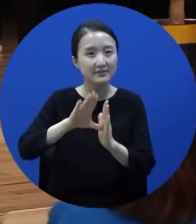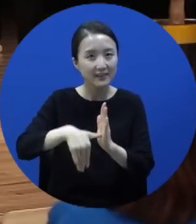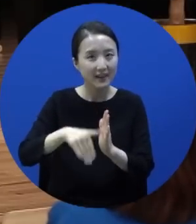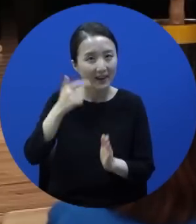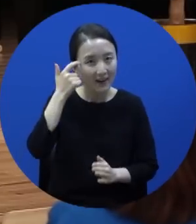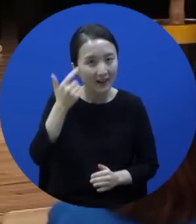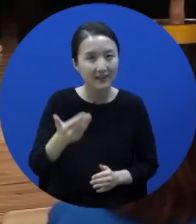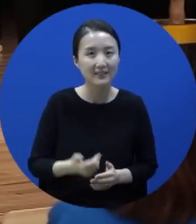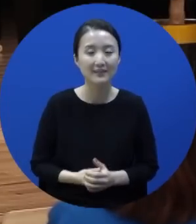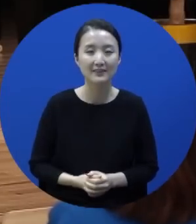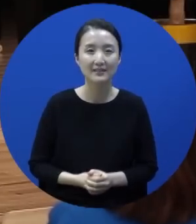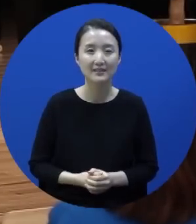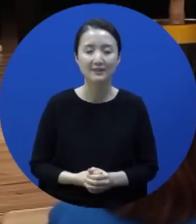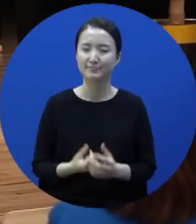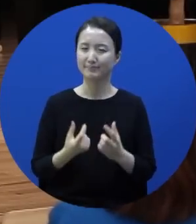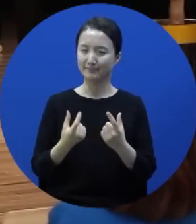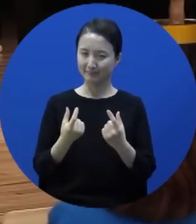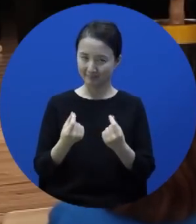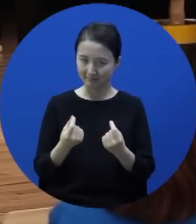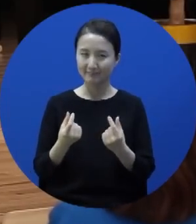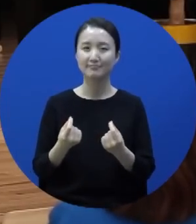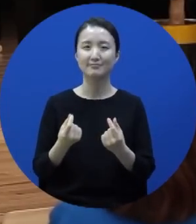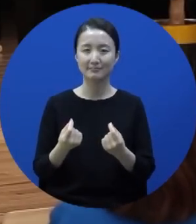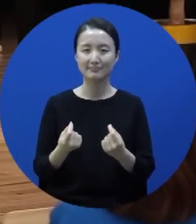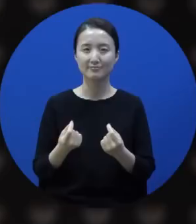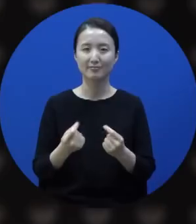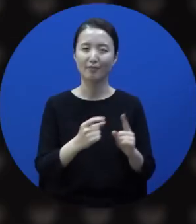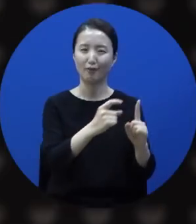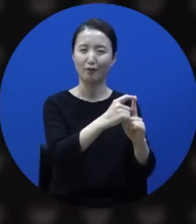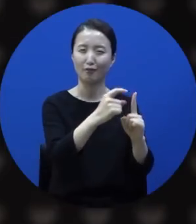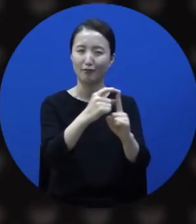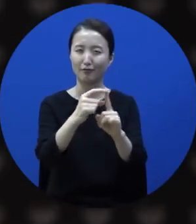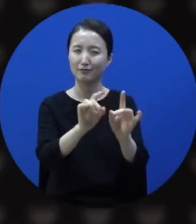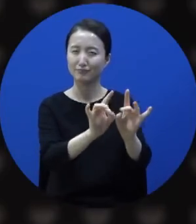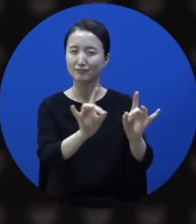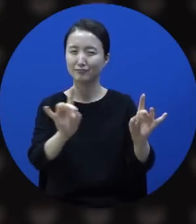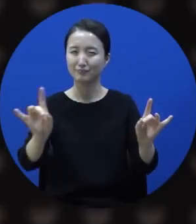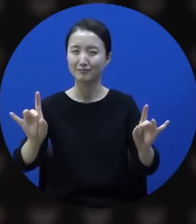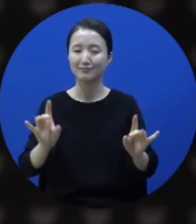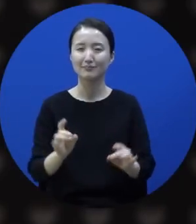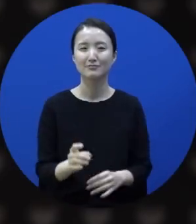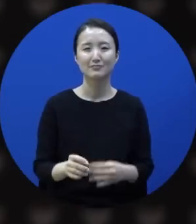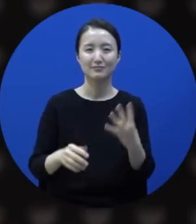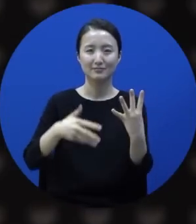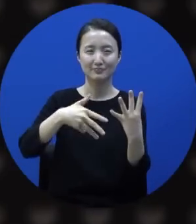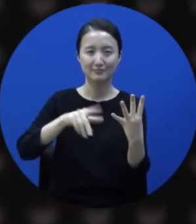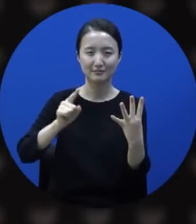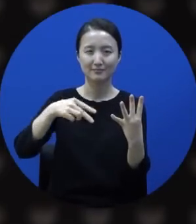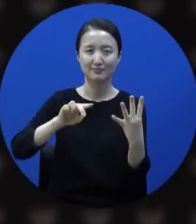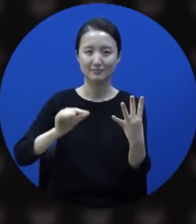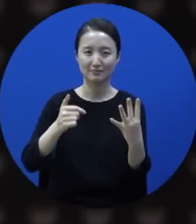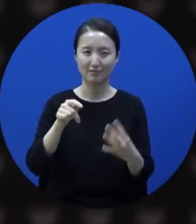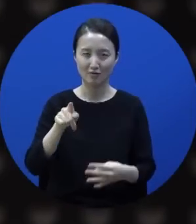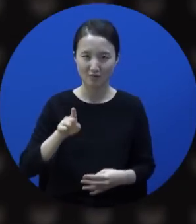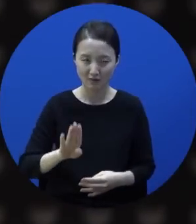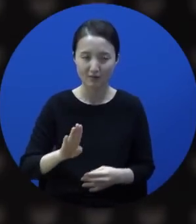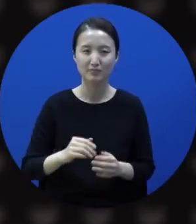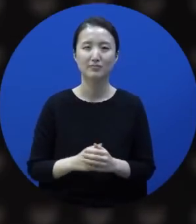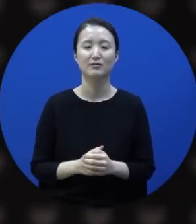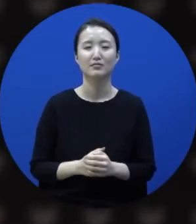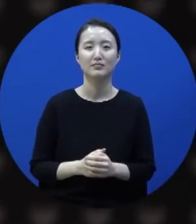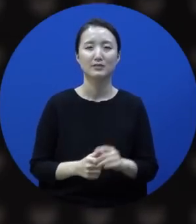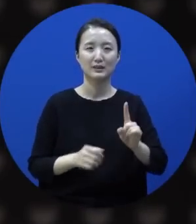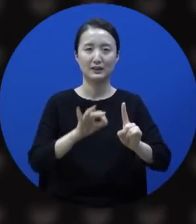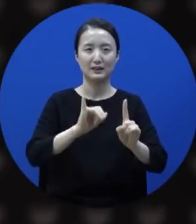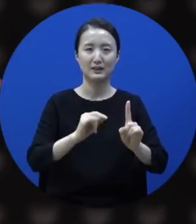네, 그렇죠. 다양한 단어들이 나오고 있네요. 4차 산업혁명, 인공지능, 1인 미디어 시대. 네. 그런 시대에